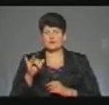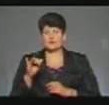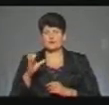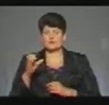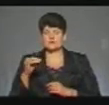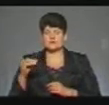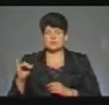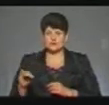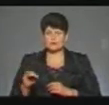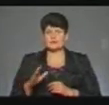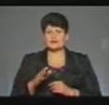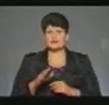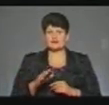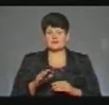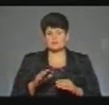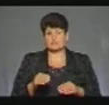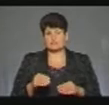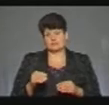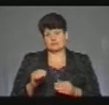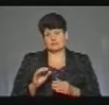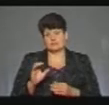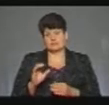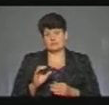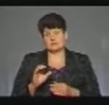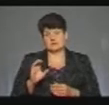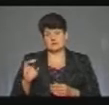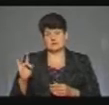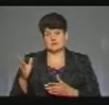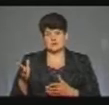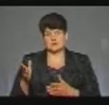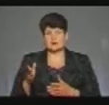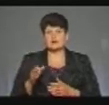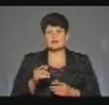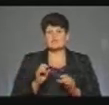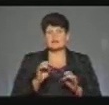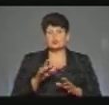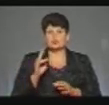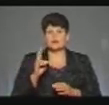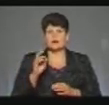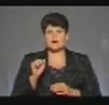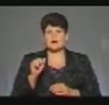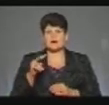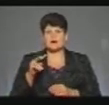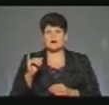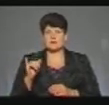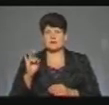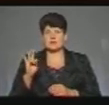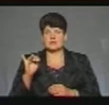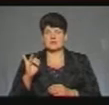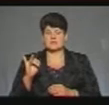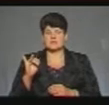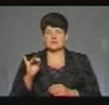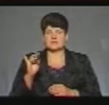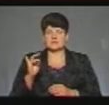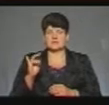незамерзаючий порт, власне, Радянському Союзу. Таким чином з'явилася Калінінградська область. По великому рахунку, це був найпряміший обмін